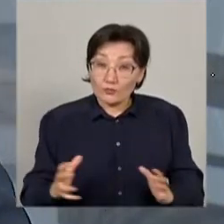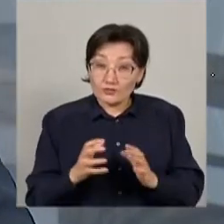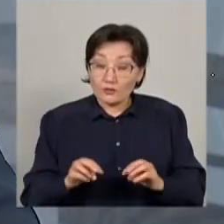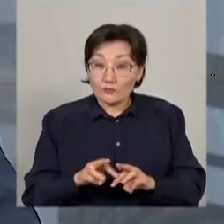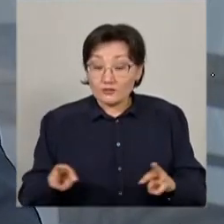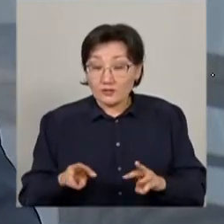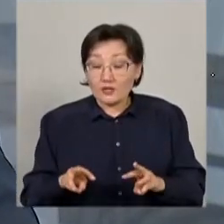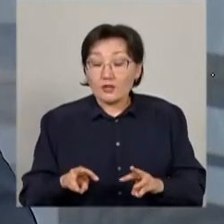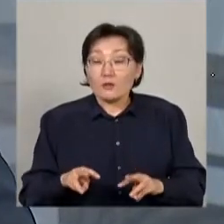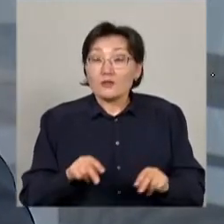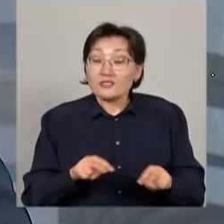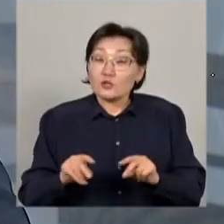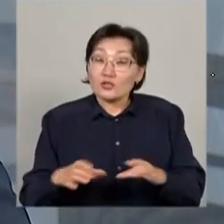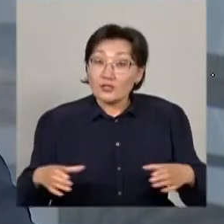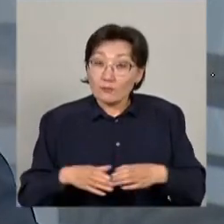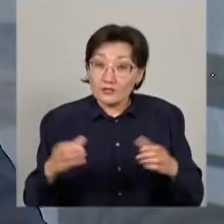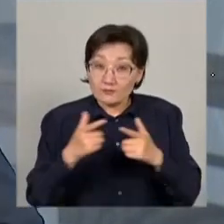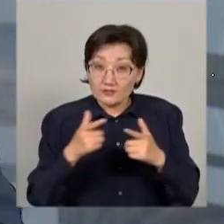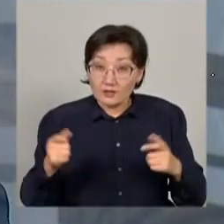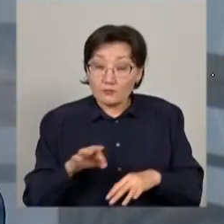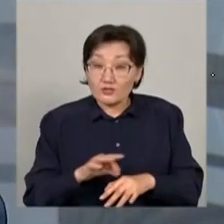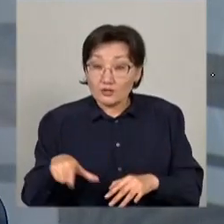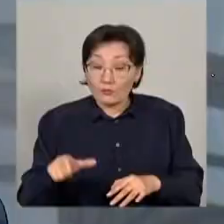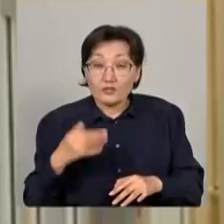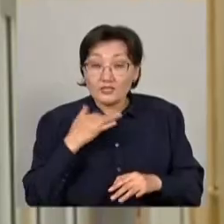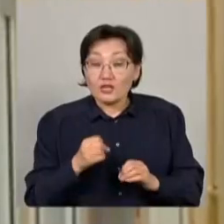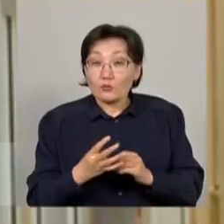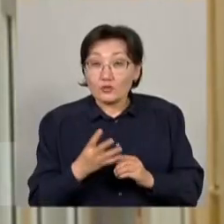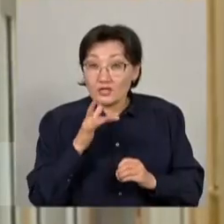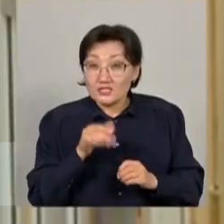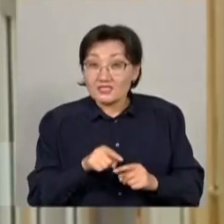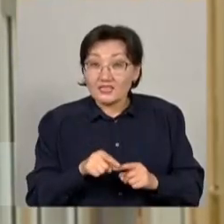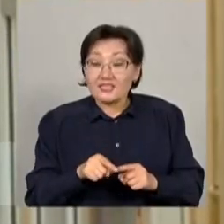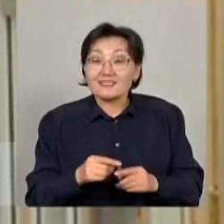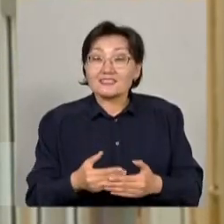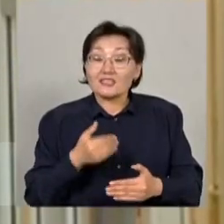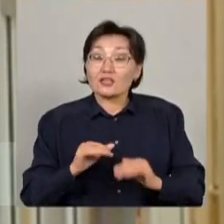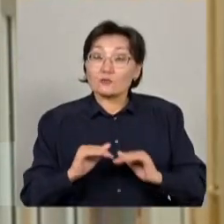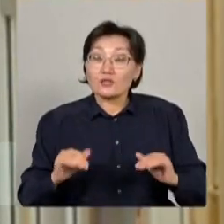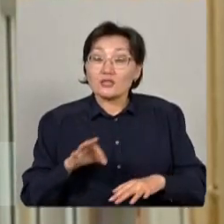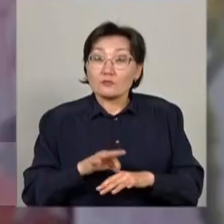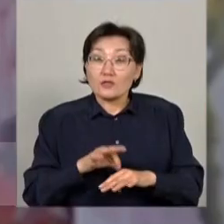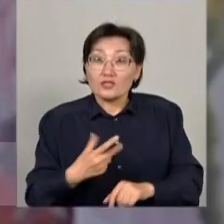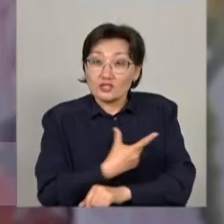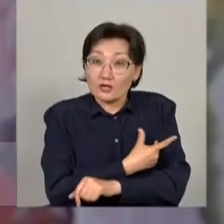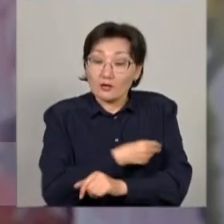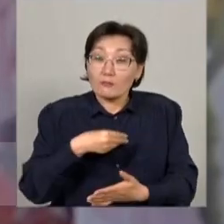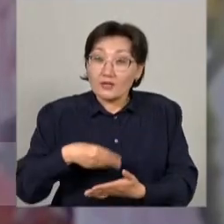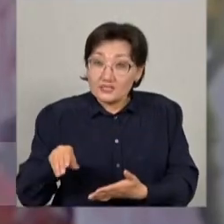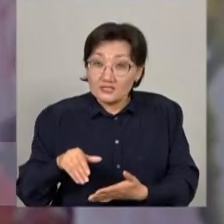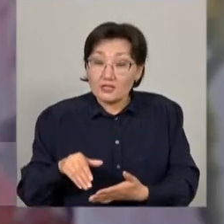санитарлық эпидемиологиялық бақылау комитеті мәлімдеді. Науқастардың көбі 14 жасқа дейінгі балалар. Ауру әсіресе екпе алудан бас